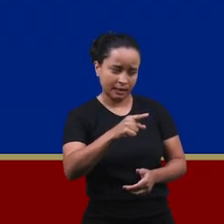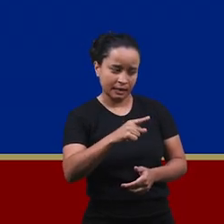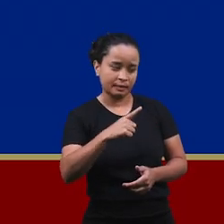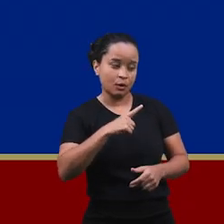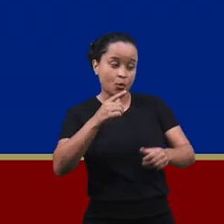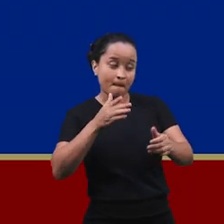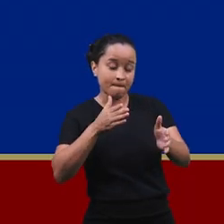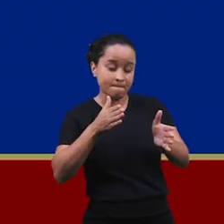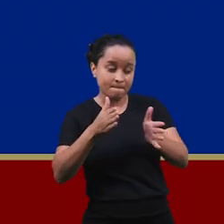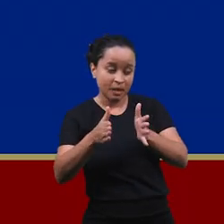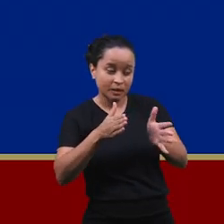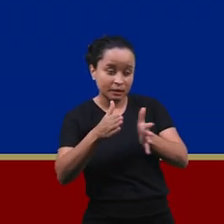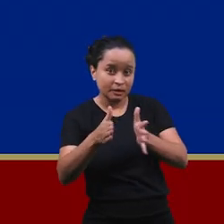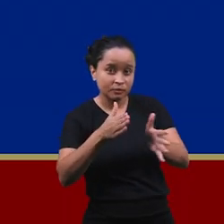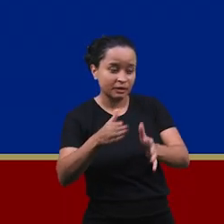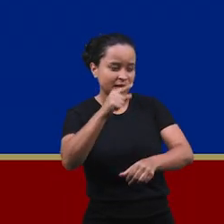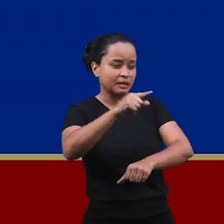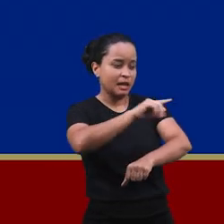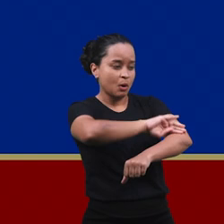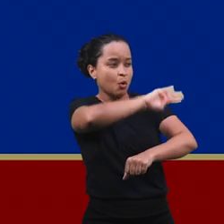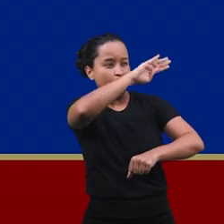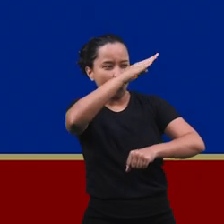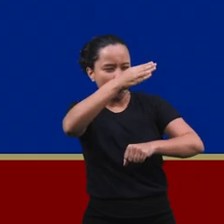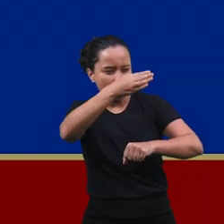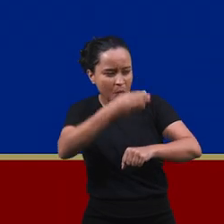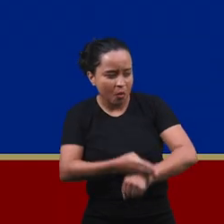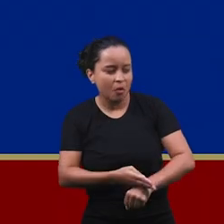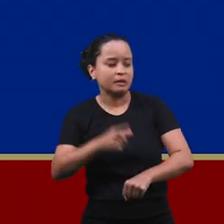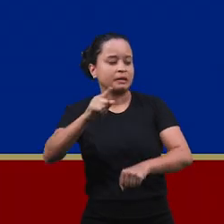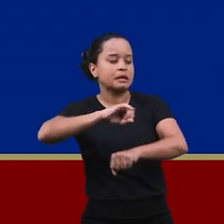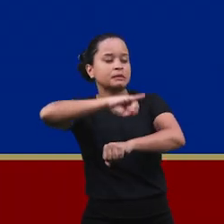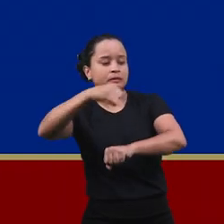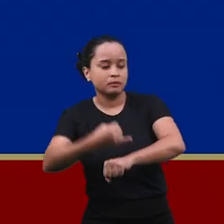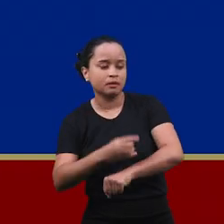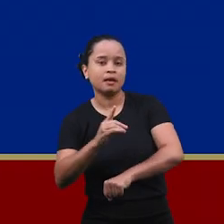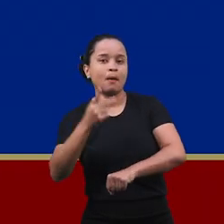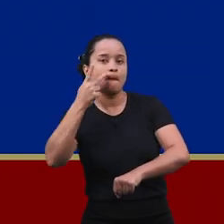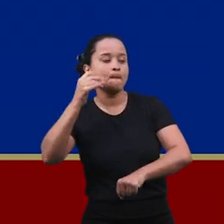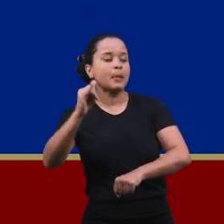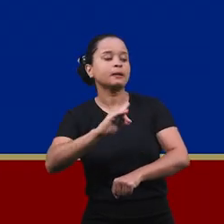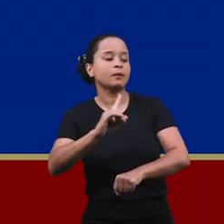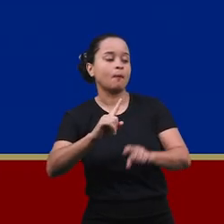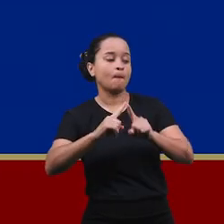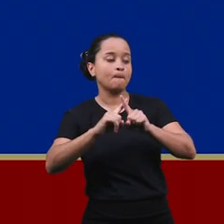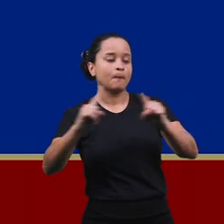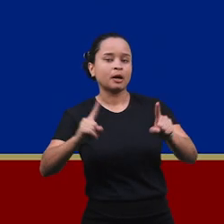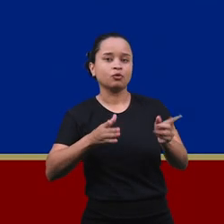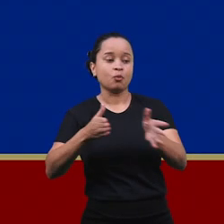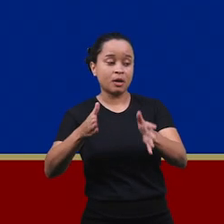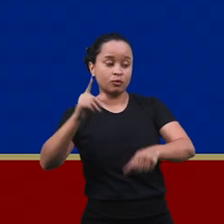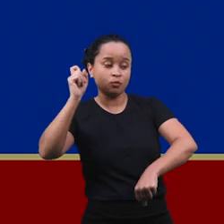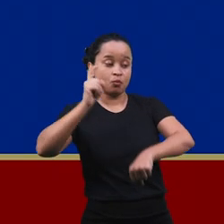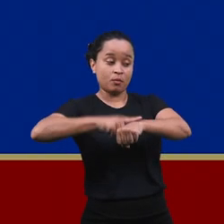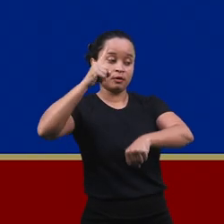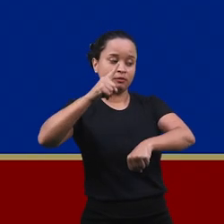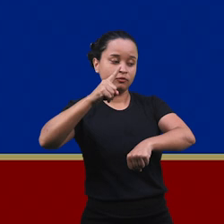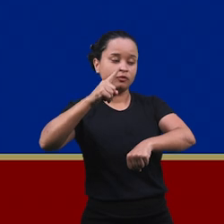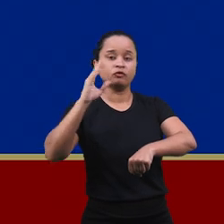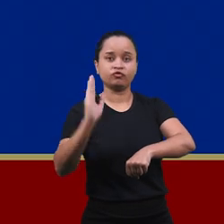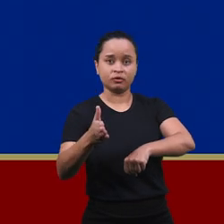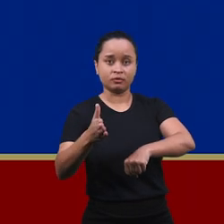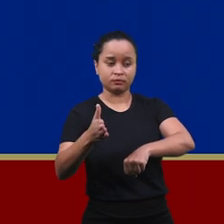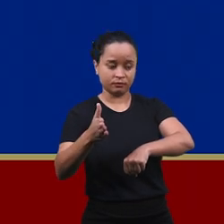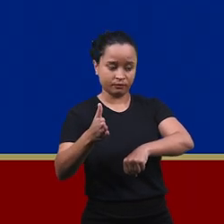l'heure vient que ni dans cette montagne, ni en Jérusalem, vous adorerez le Père. Mais le moment